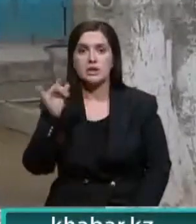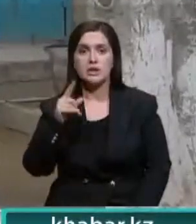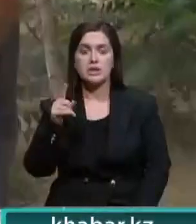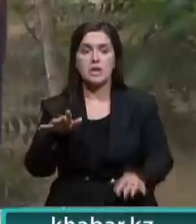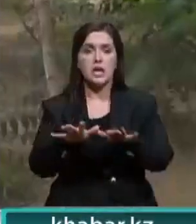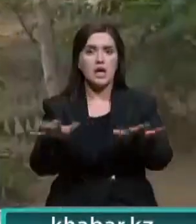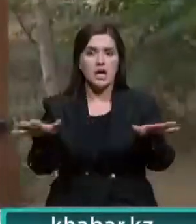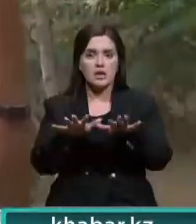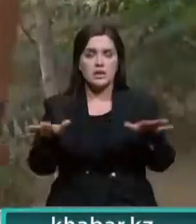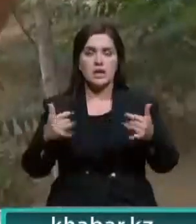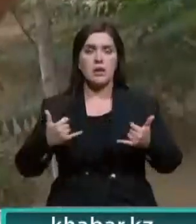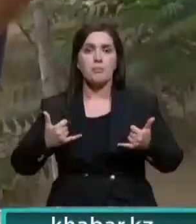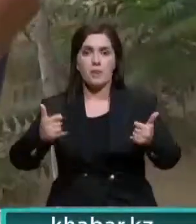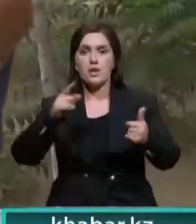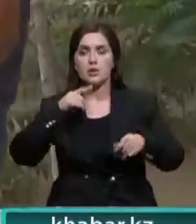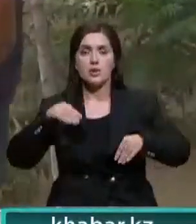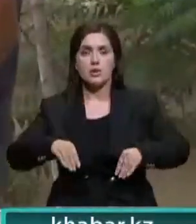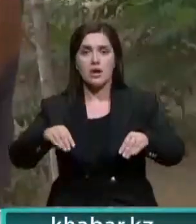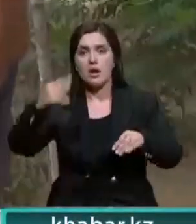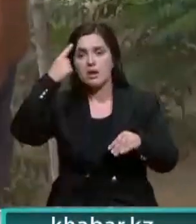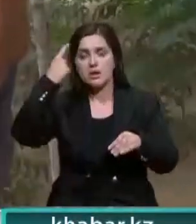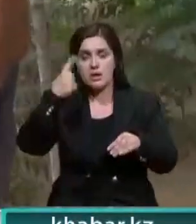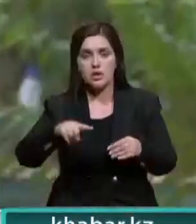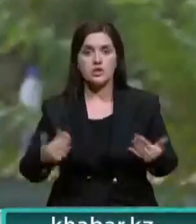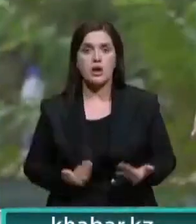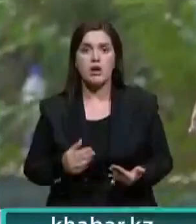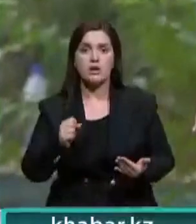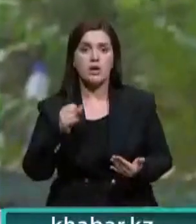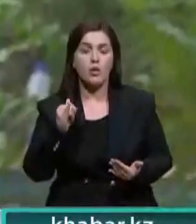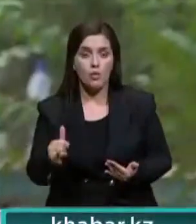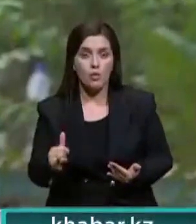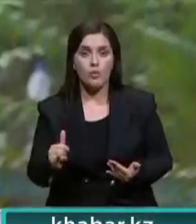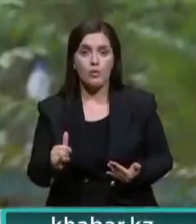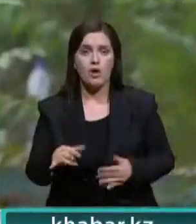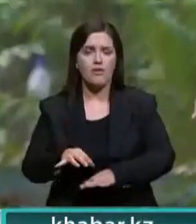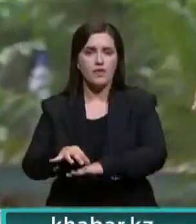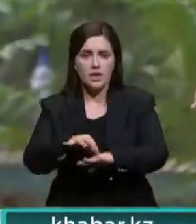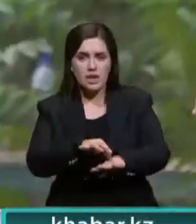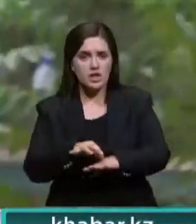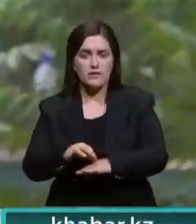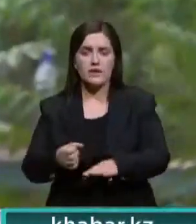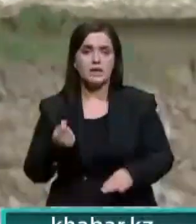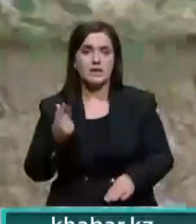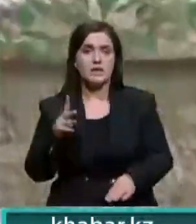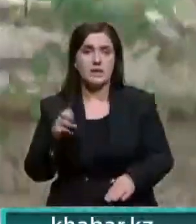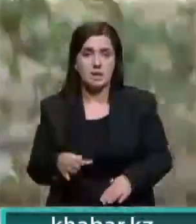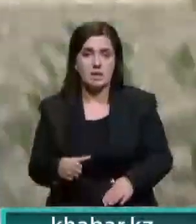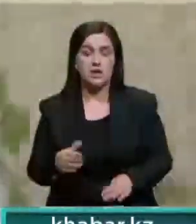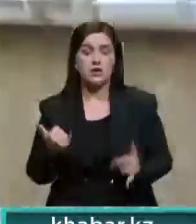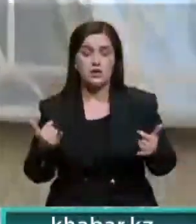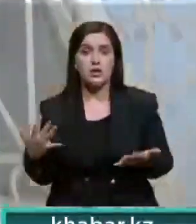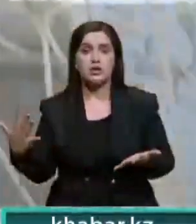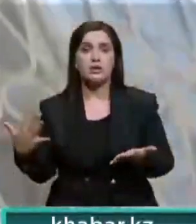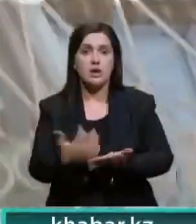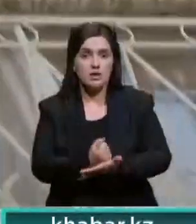для полива зеленых насаждений. Эту идею житель города Актау Алексей Джубанов вынашивал несколько лет. И вот, наконец, ему